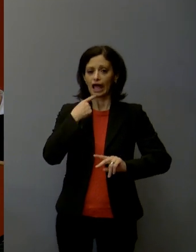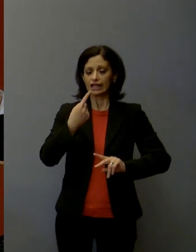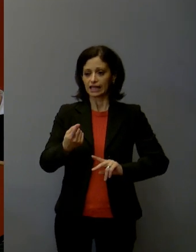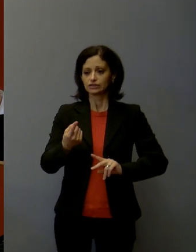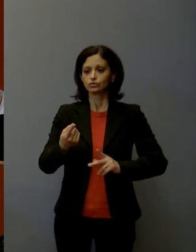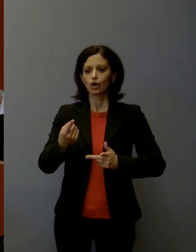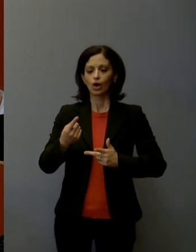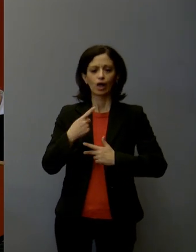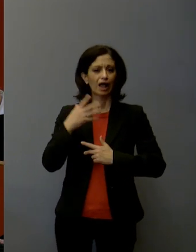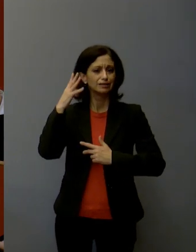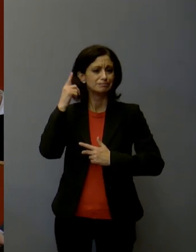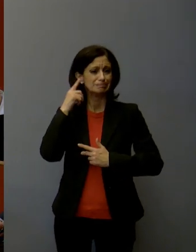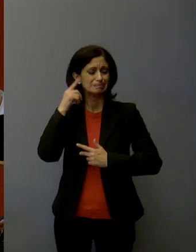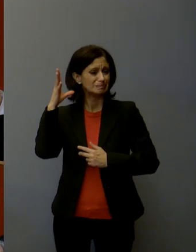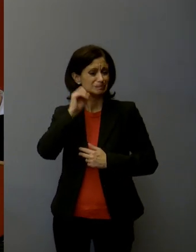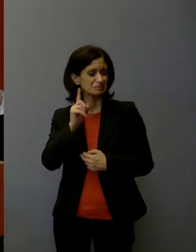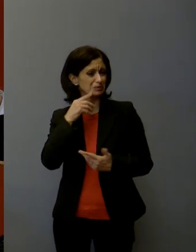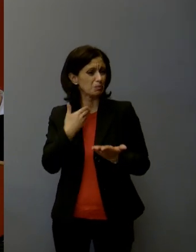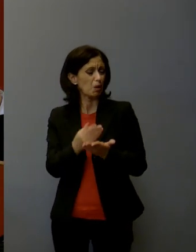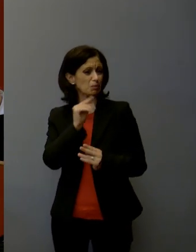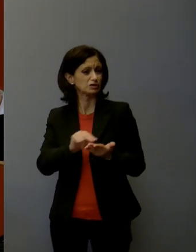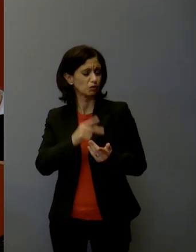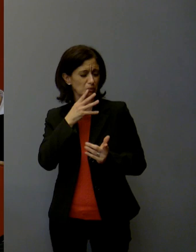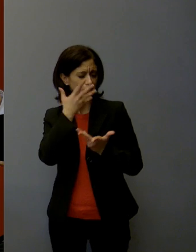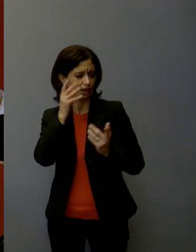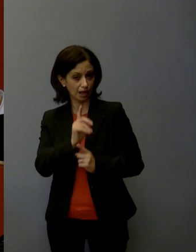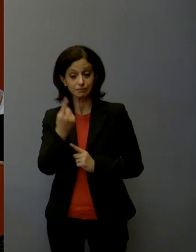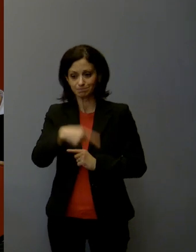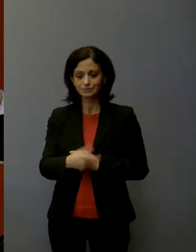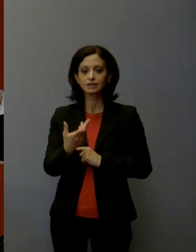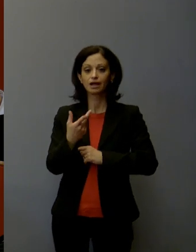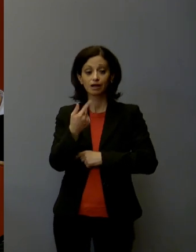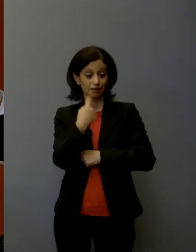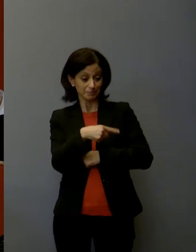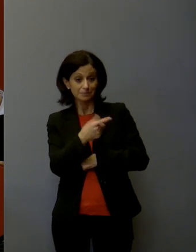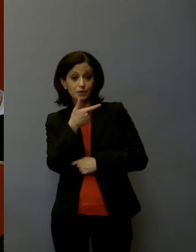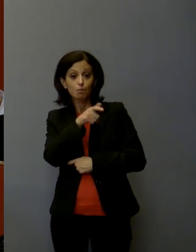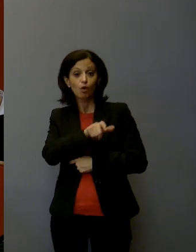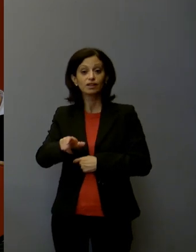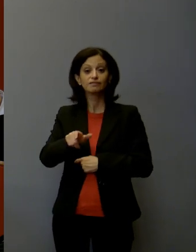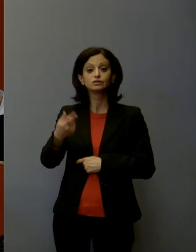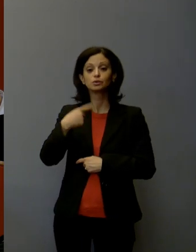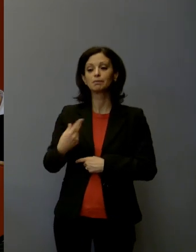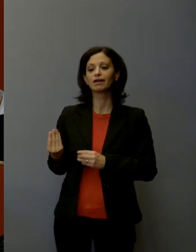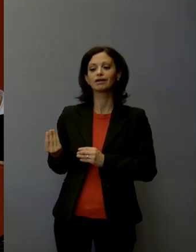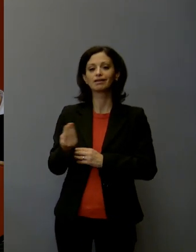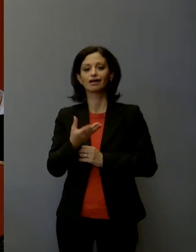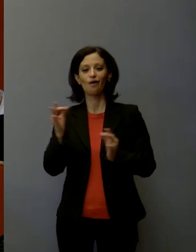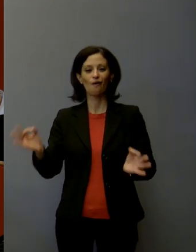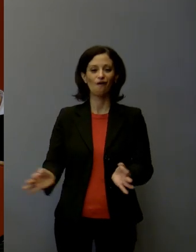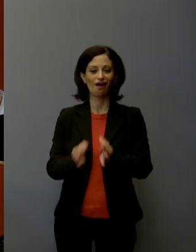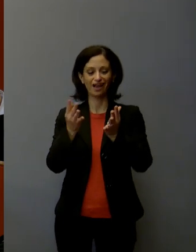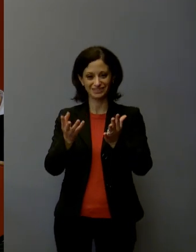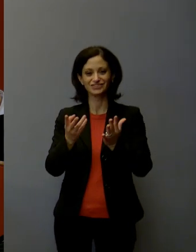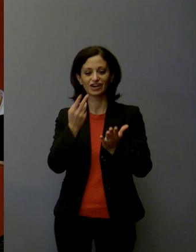non si riusciva a capire bene quale fosse la proposta ma quella è la motivazione che può portare qualcuno che ha il potere